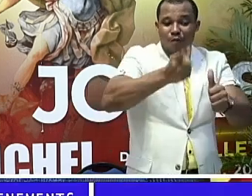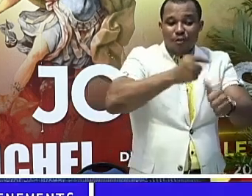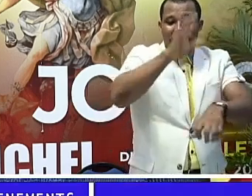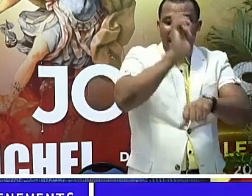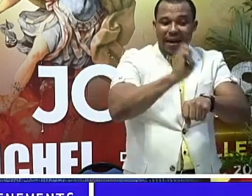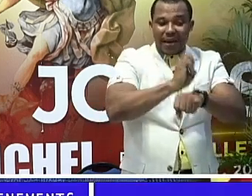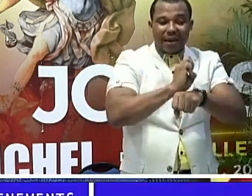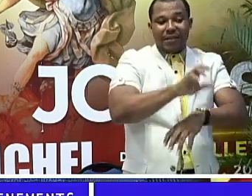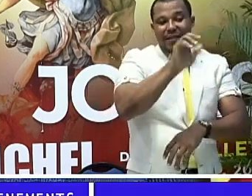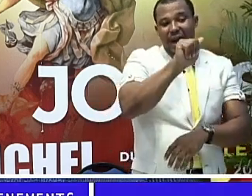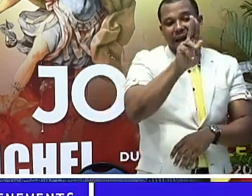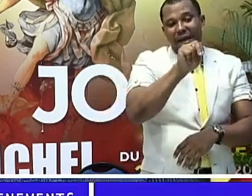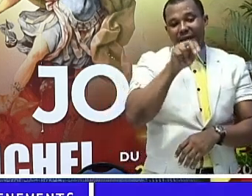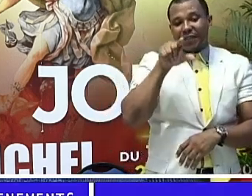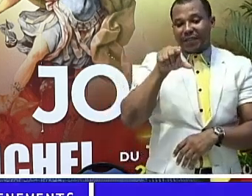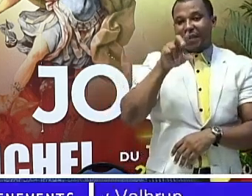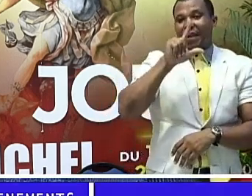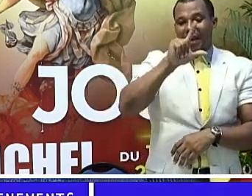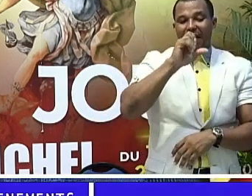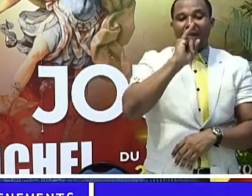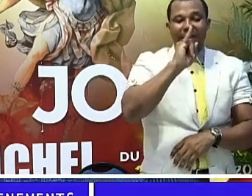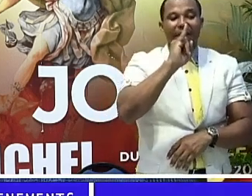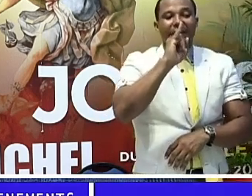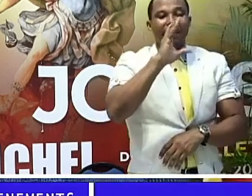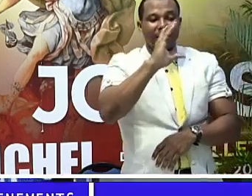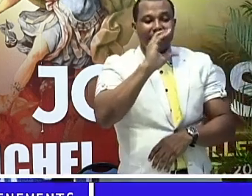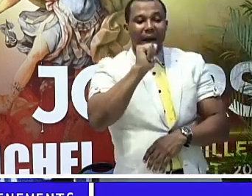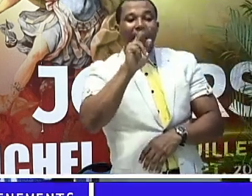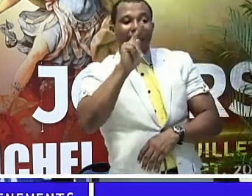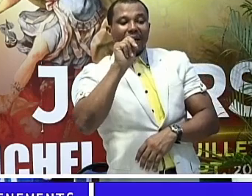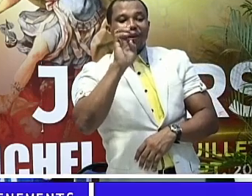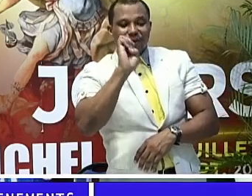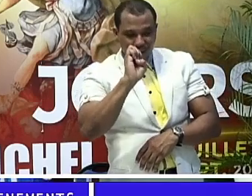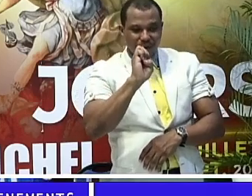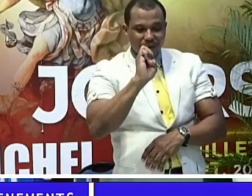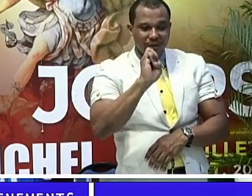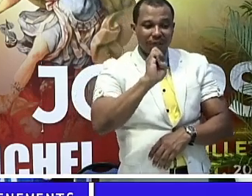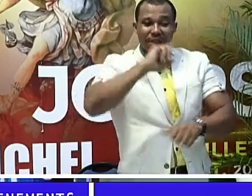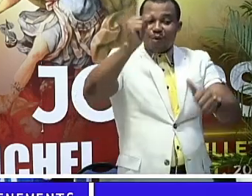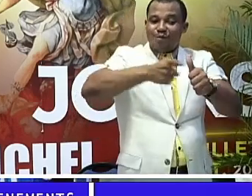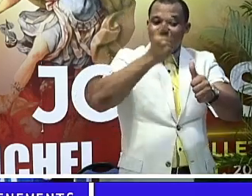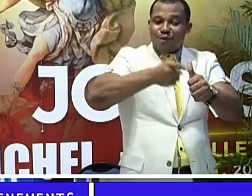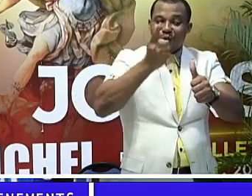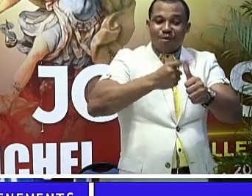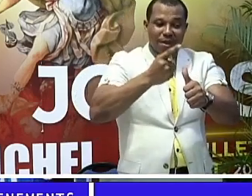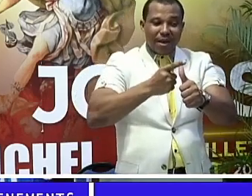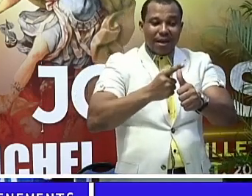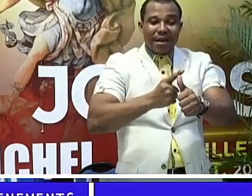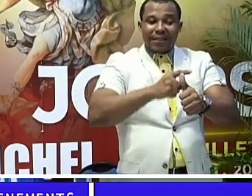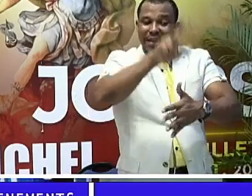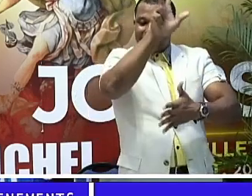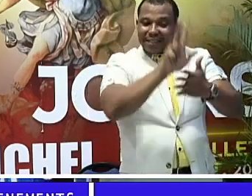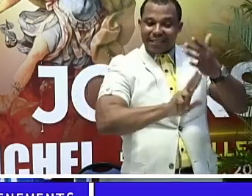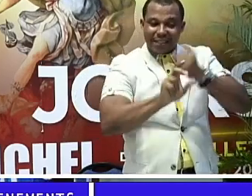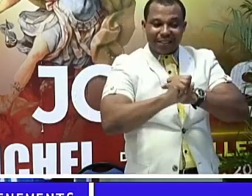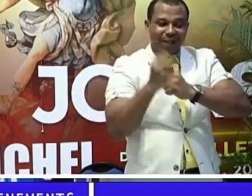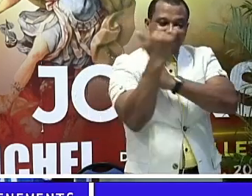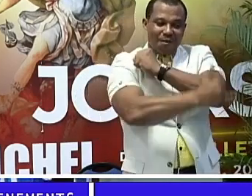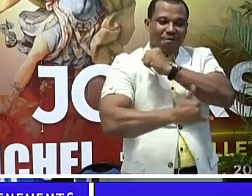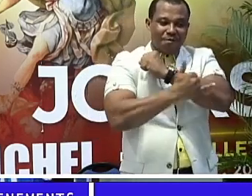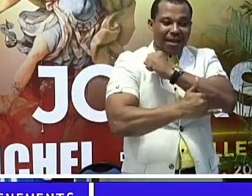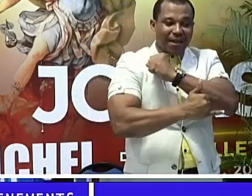c'est l'Église Sainte-Trinité qui au Québec. Et c'est qu'on soit après tout côté qui